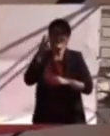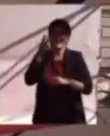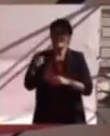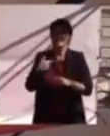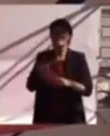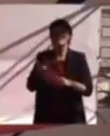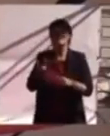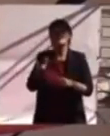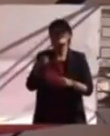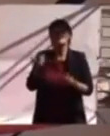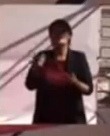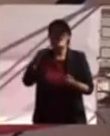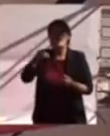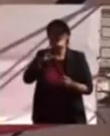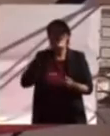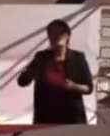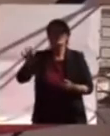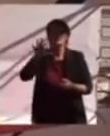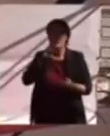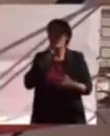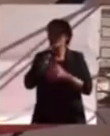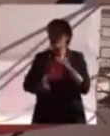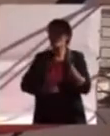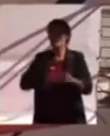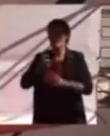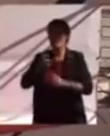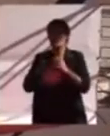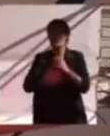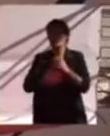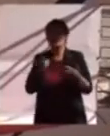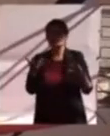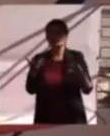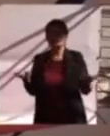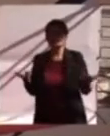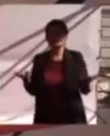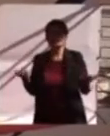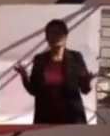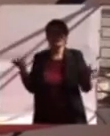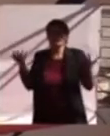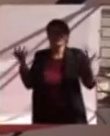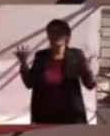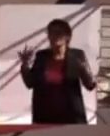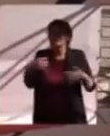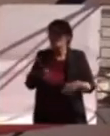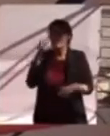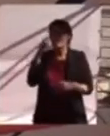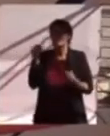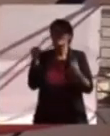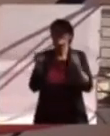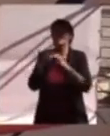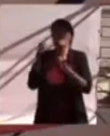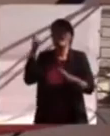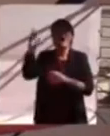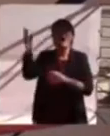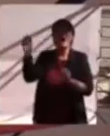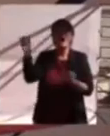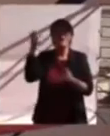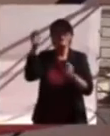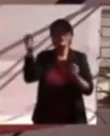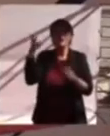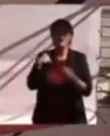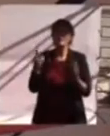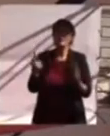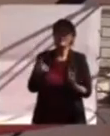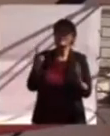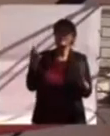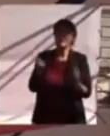ma ai primi 700 800 già vedi le ambulanze che aspettano ore davanti alla cotugno per esempio non